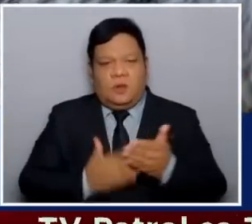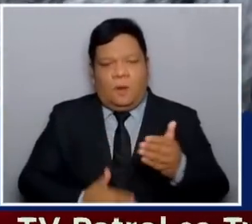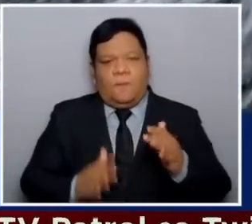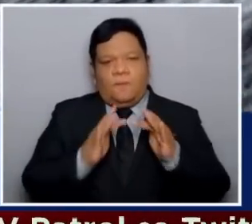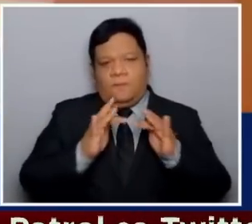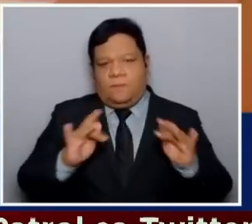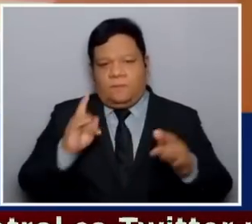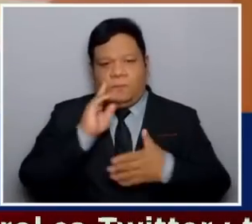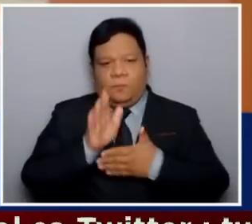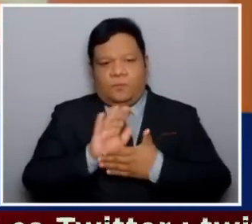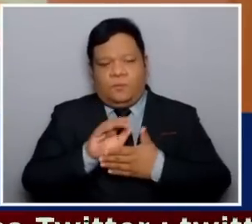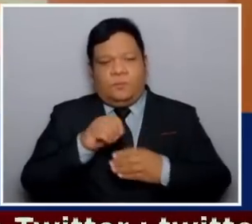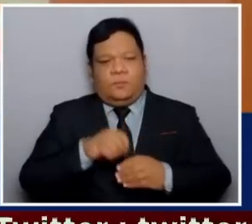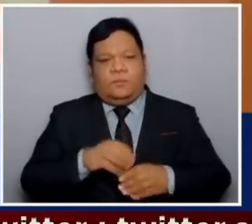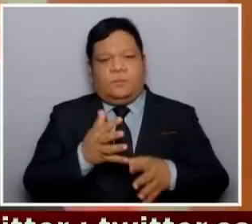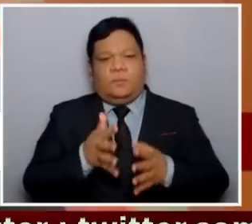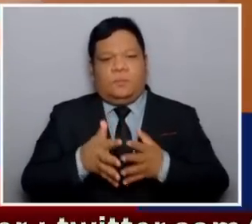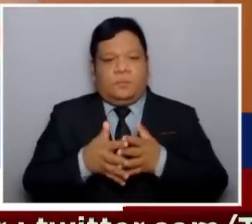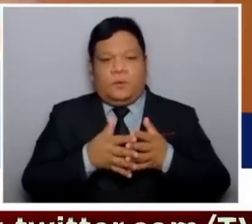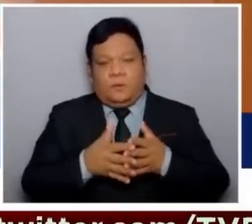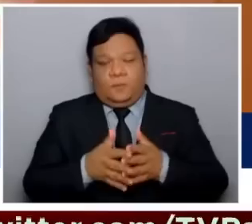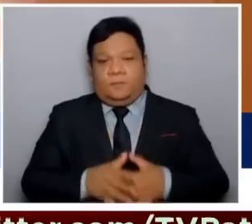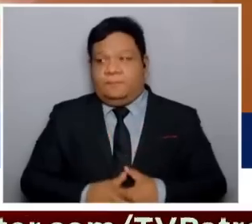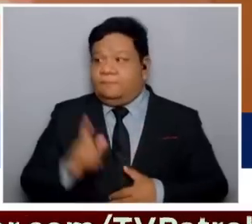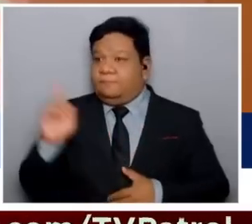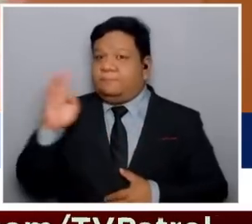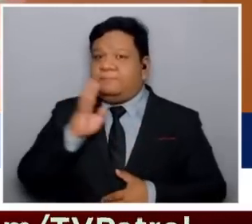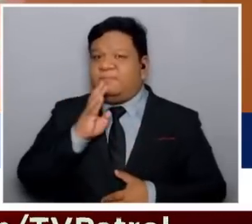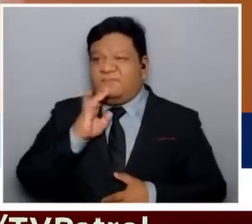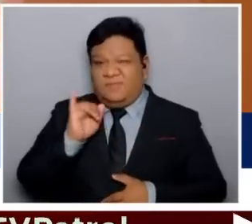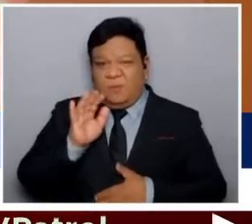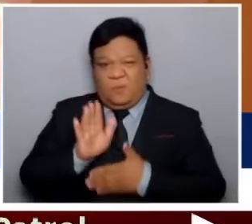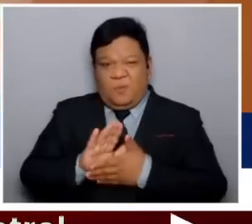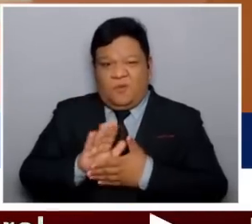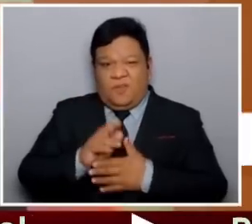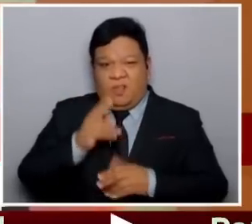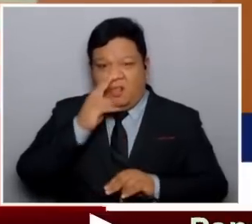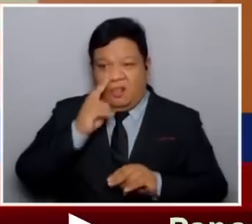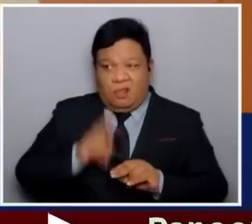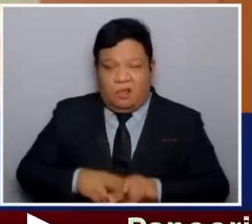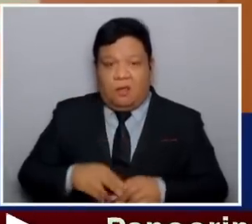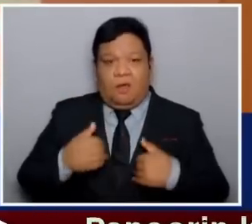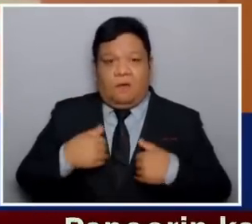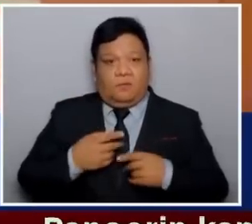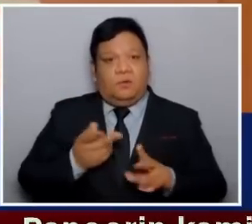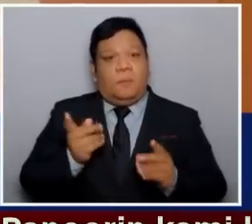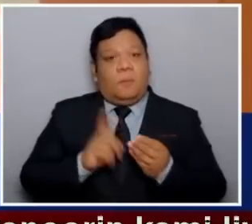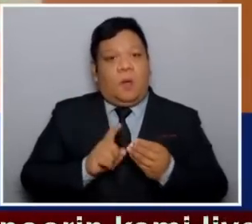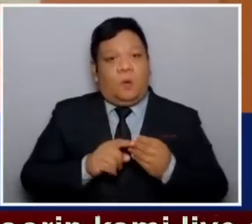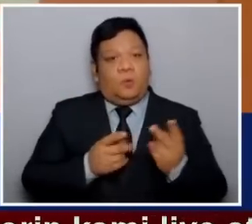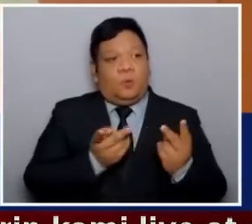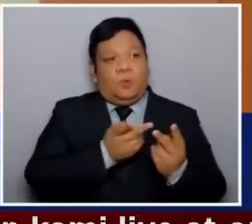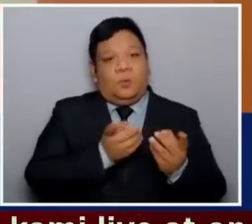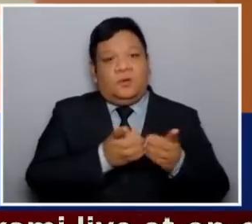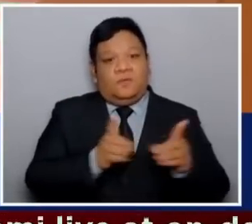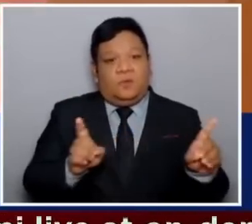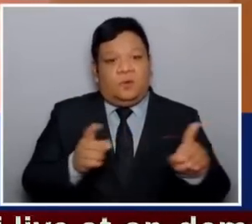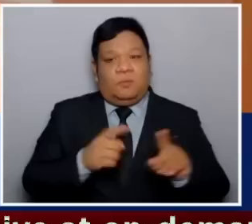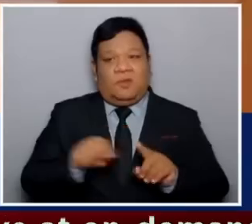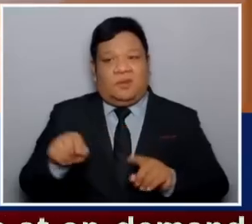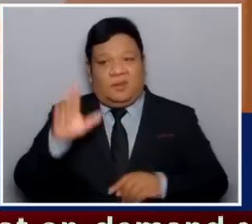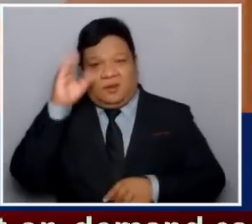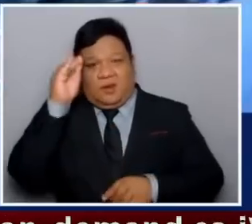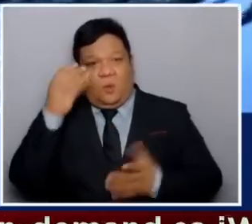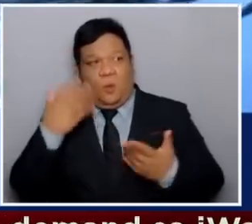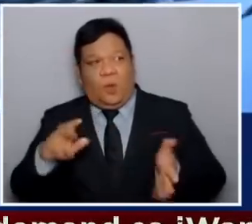sa Amerika. Nakakatawa yung pelikula. Okay. It's about two people na nag-divorce. Right. And then, ayaw magbayad ng lalaki. Oh